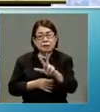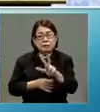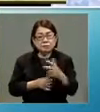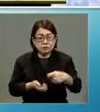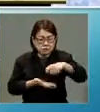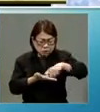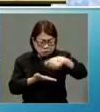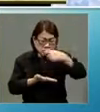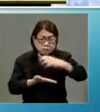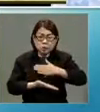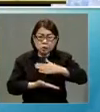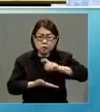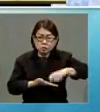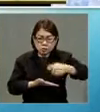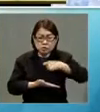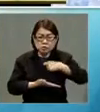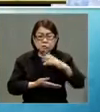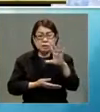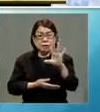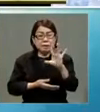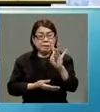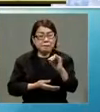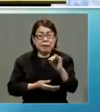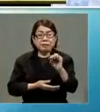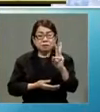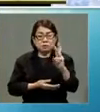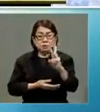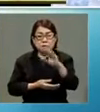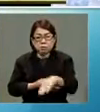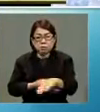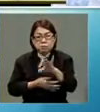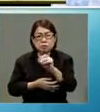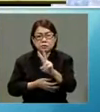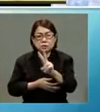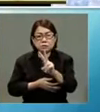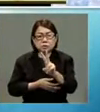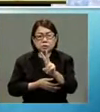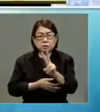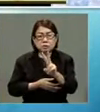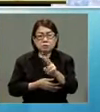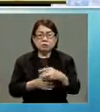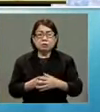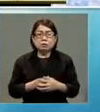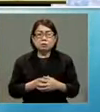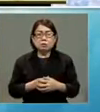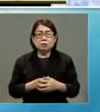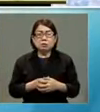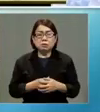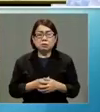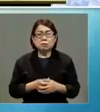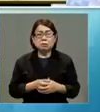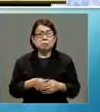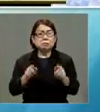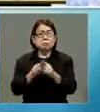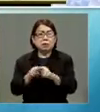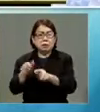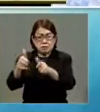เองทุกครั้ง86เหลืออยู่82นะครับอันนี้ก็แต่ยังไงก็ตามแต่ก็ตกทุกอัน